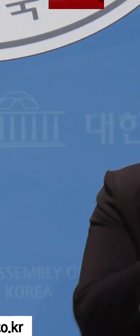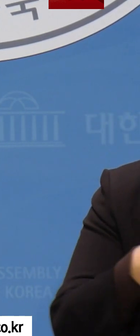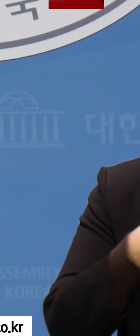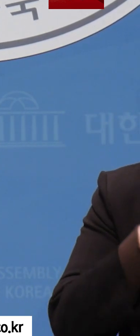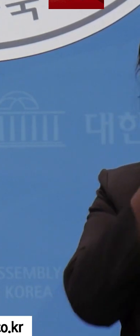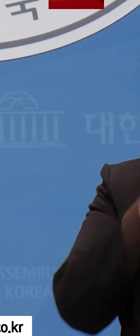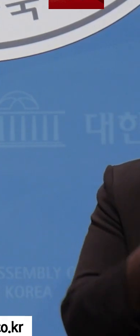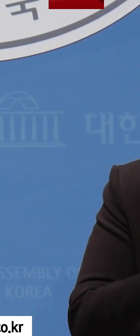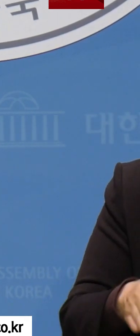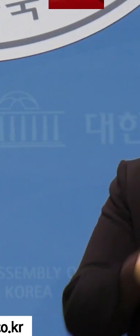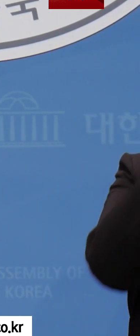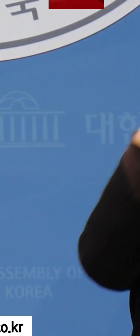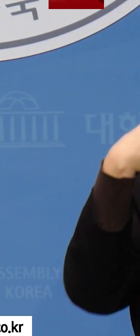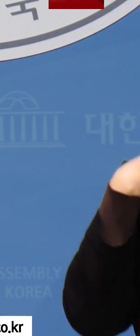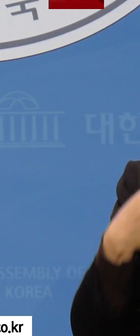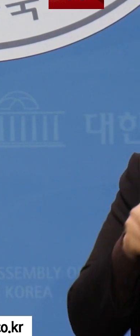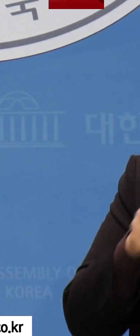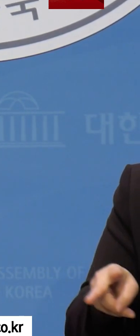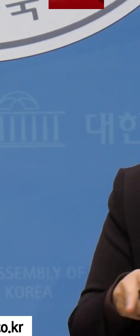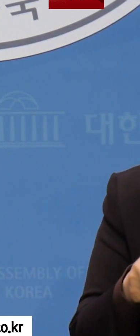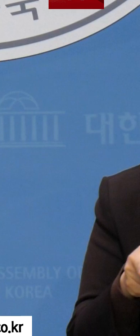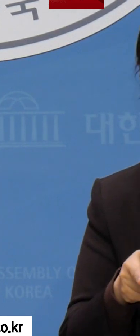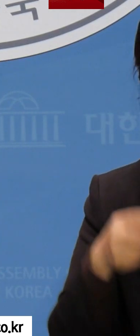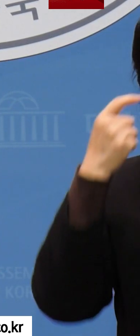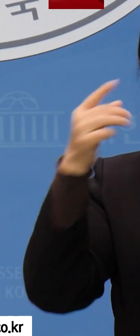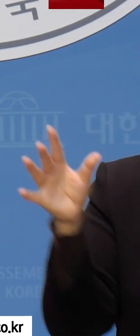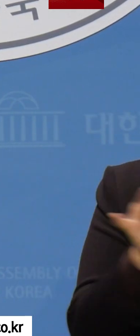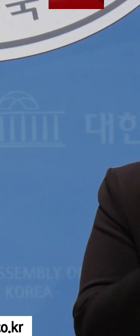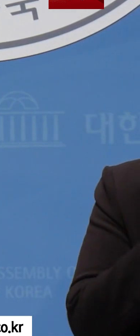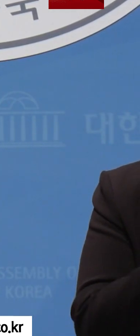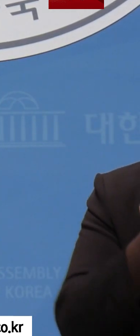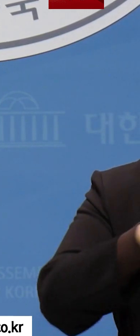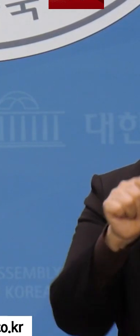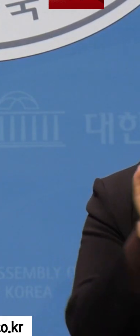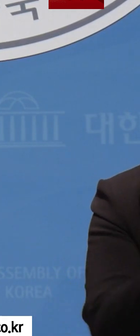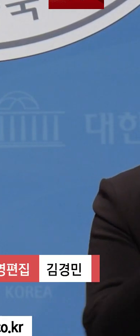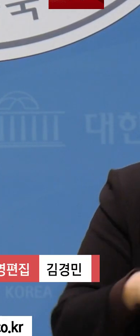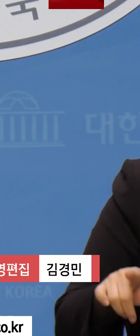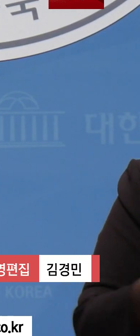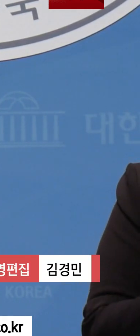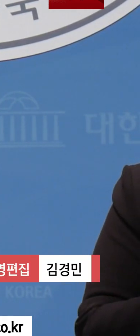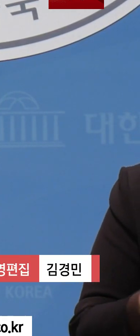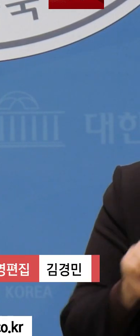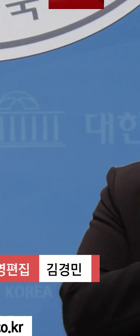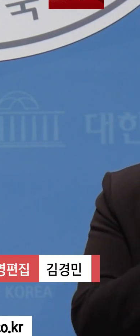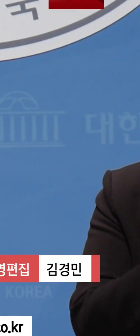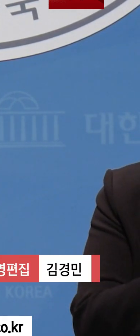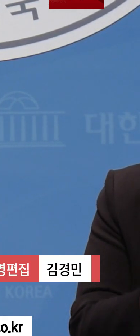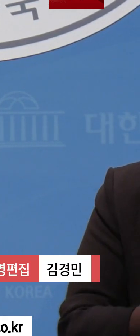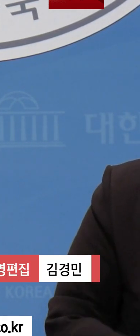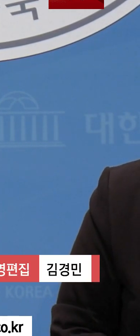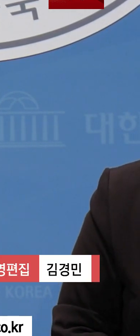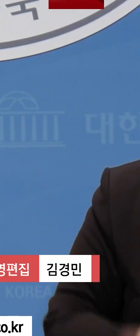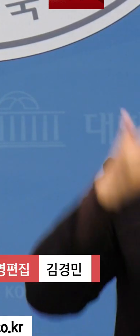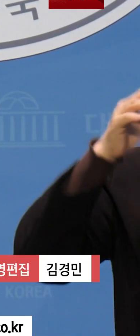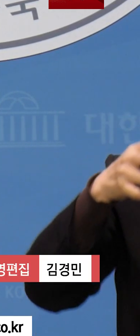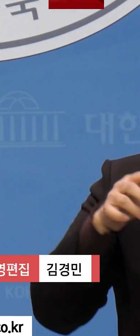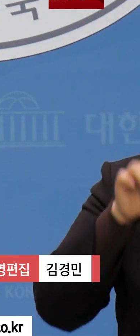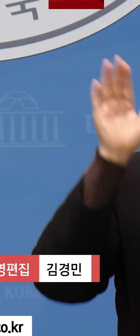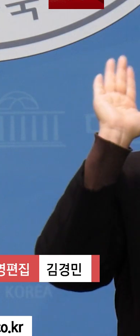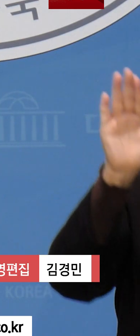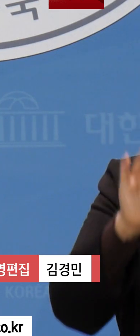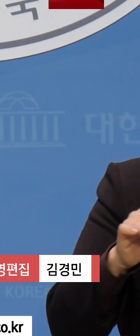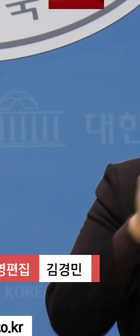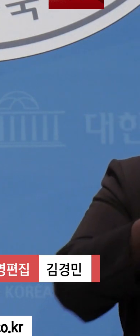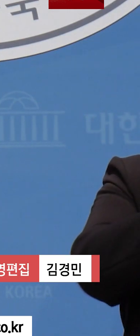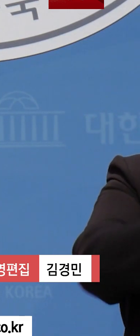의견을 모아 지방시대를 향한 길을 열어주실 것을 간곡히 부탁드립니다. 우리나라의 미래가 각 지역의